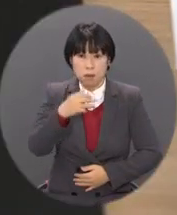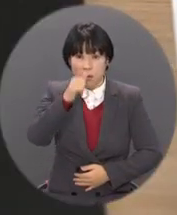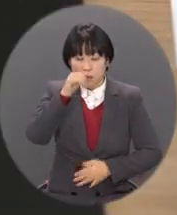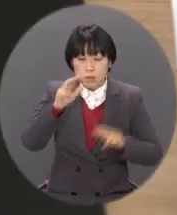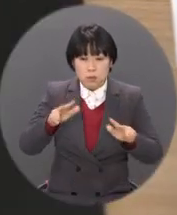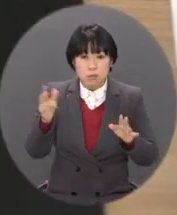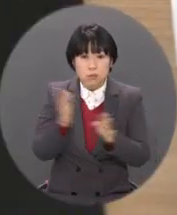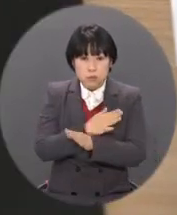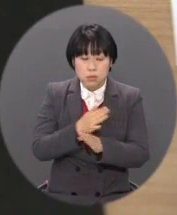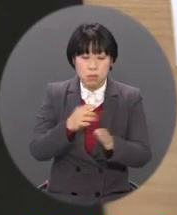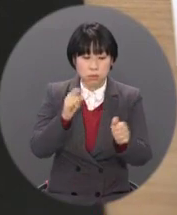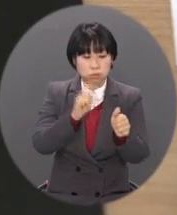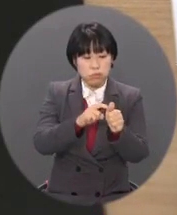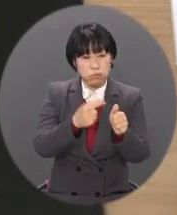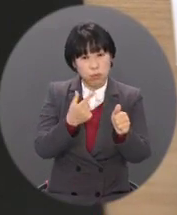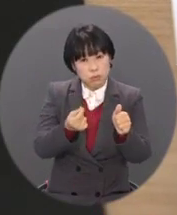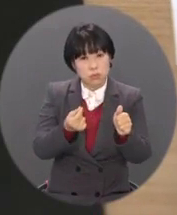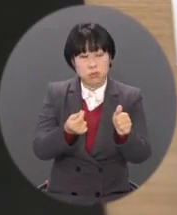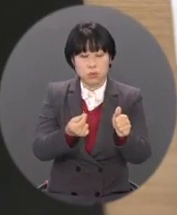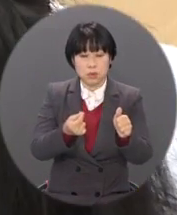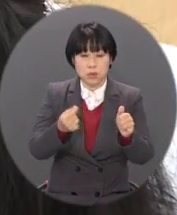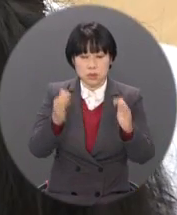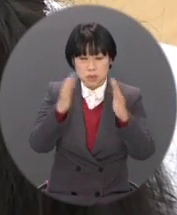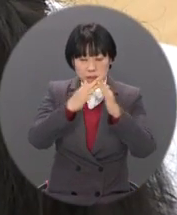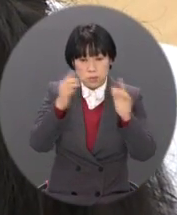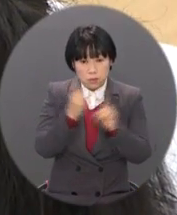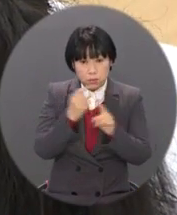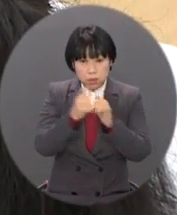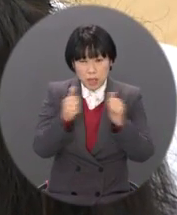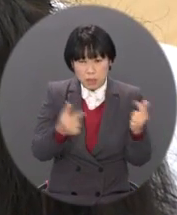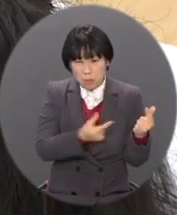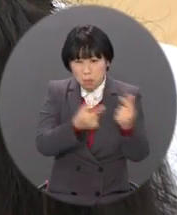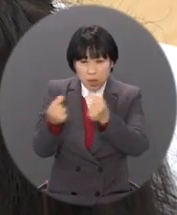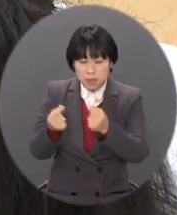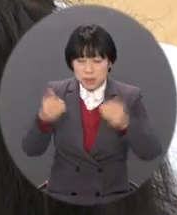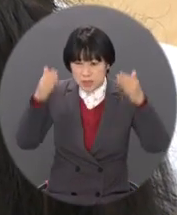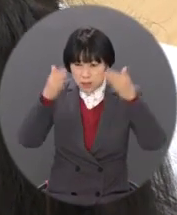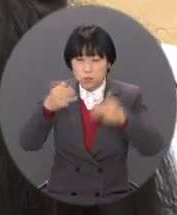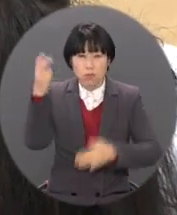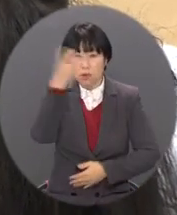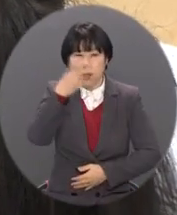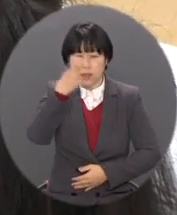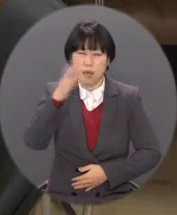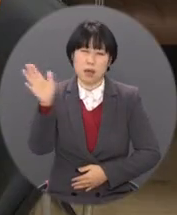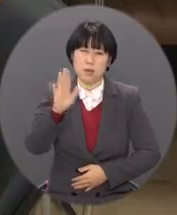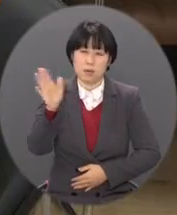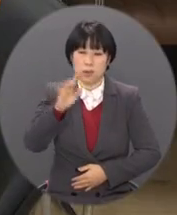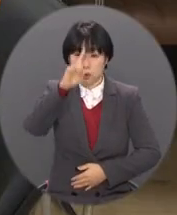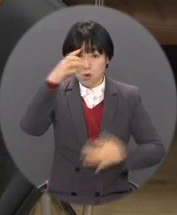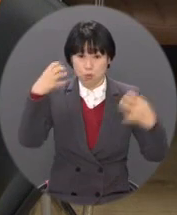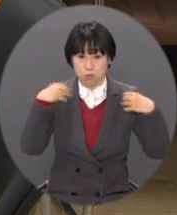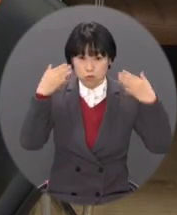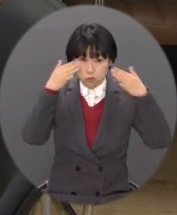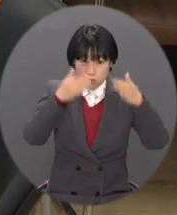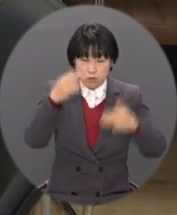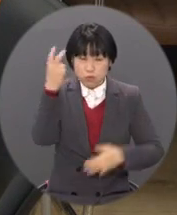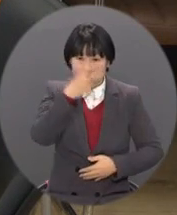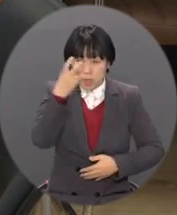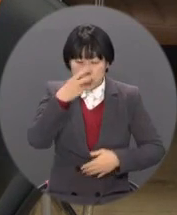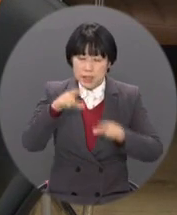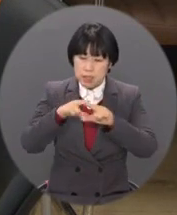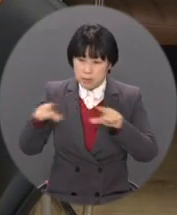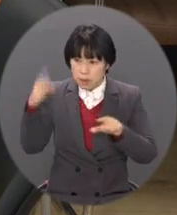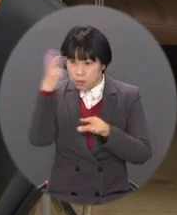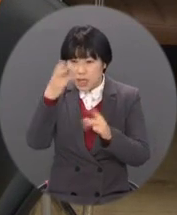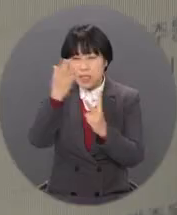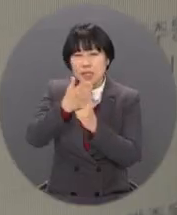하지만 이제부터 A씨처럼 재택 치료를 받는 확진자 모두가 집중 관리를 받지는 않습니다. 정부가 집중 관리 대상자와 일반 관리